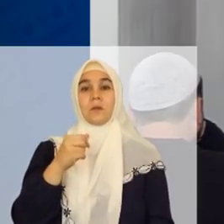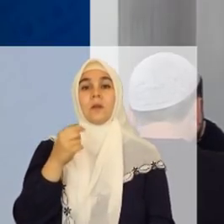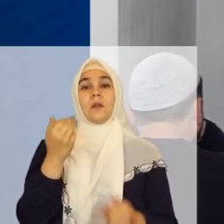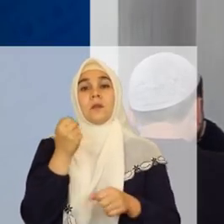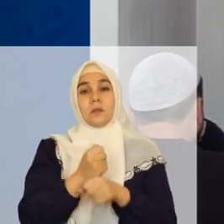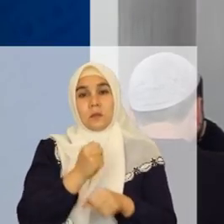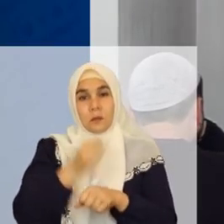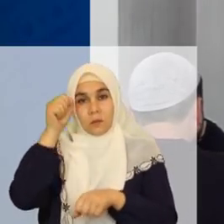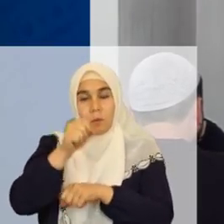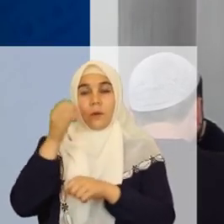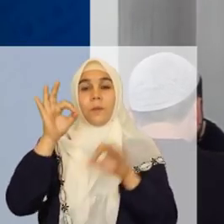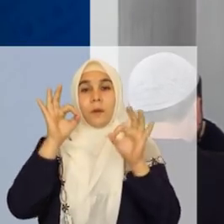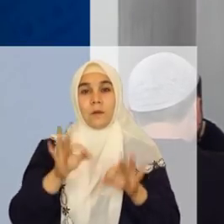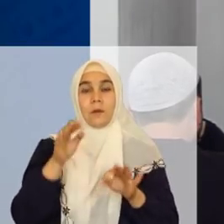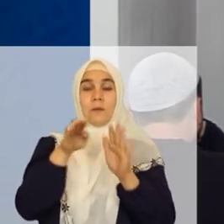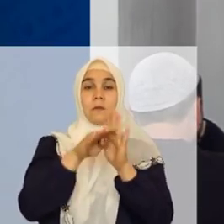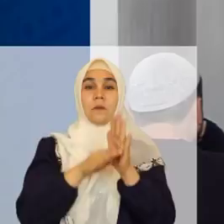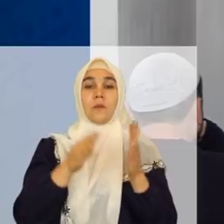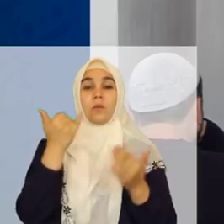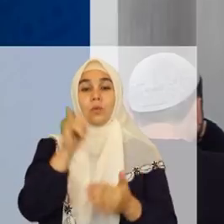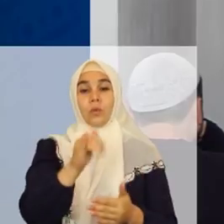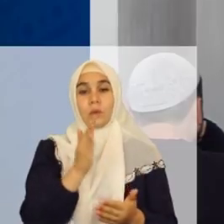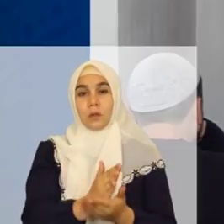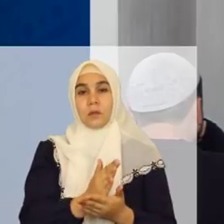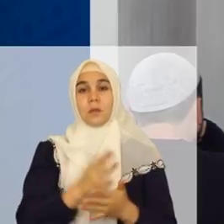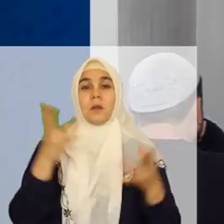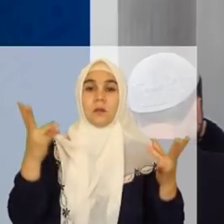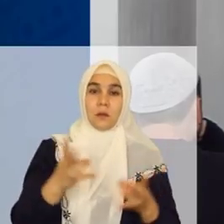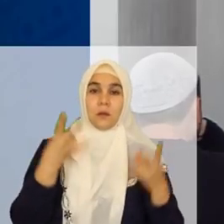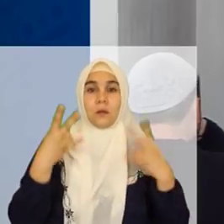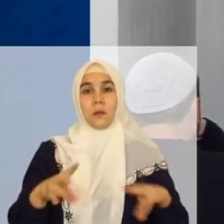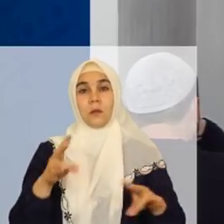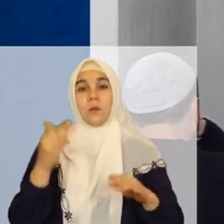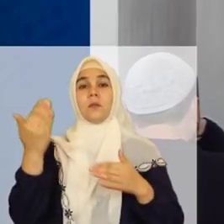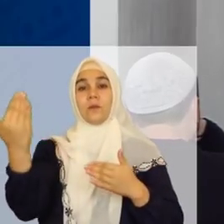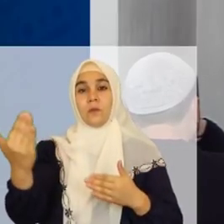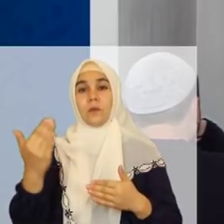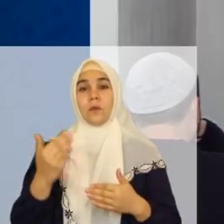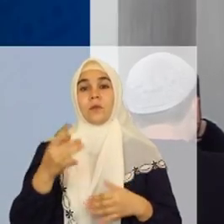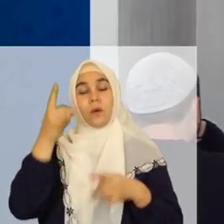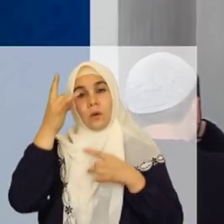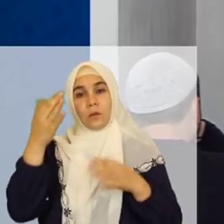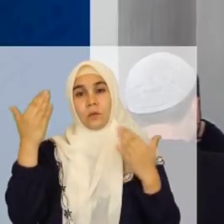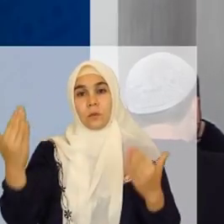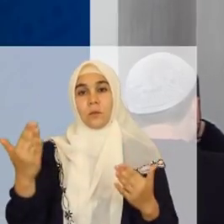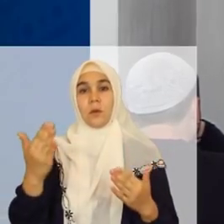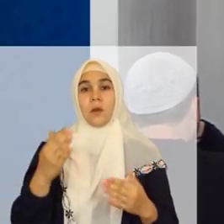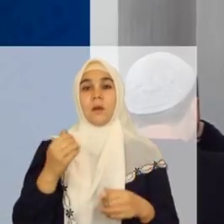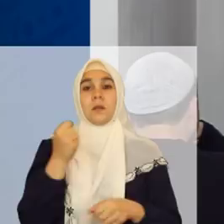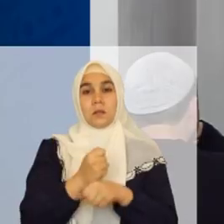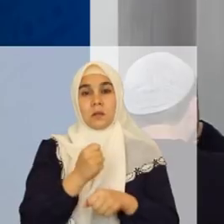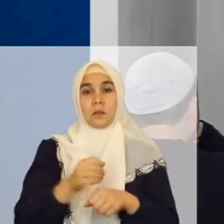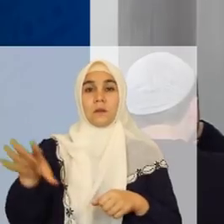Qanaqa ibodat? Nima farzlari bor? Qayerda vojibi bor? Sunnati nima? Odobi nima? Qaysi